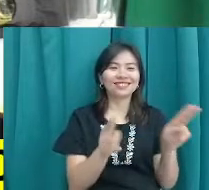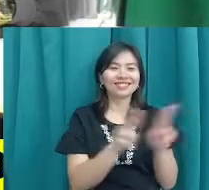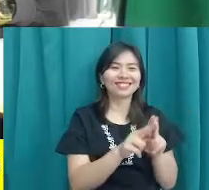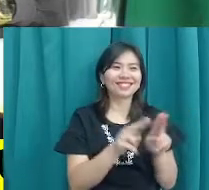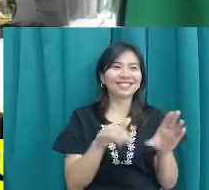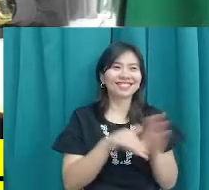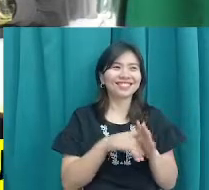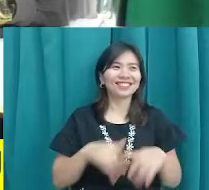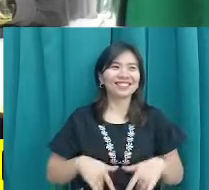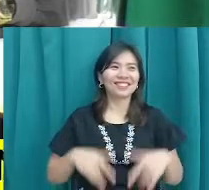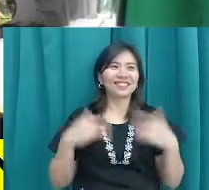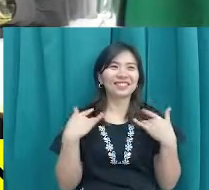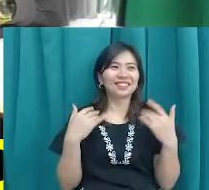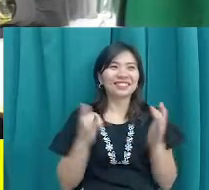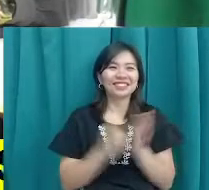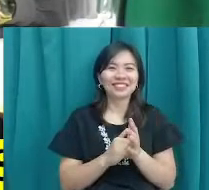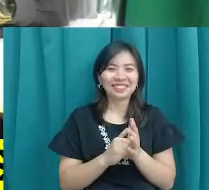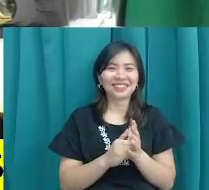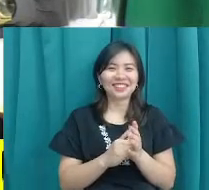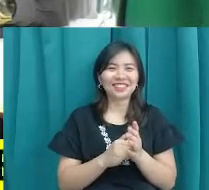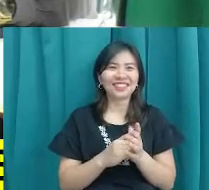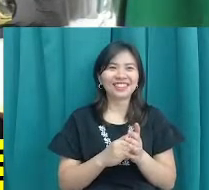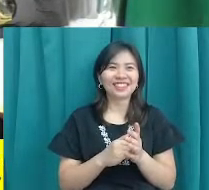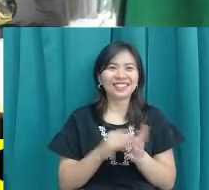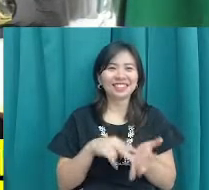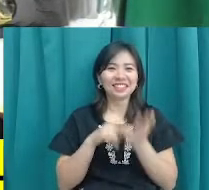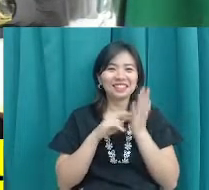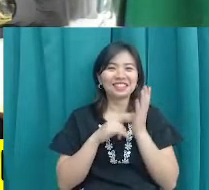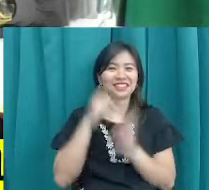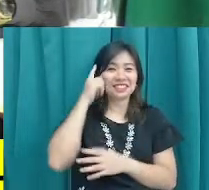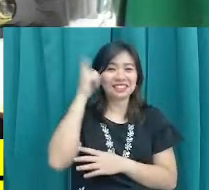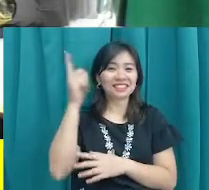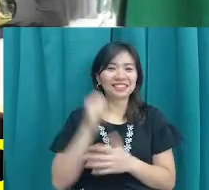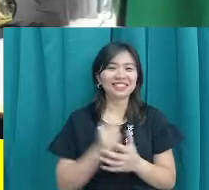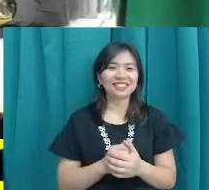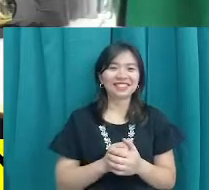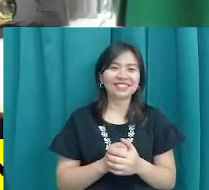na tumatayong intelektual sa gobyerno.